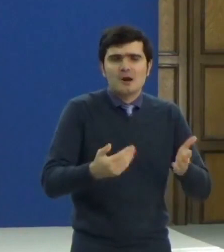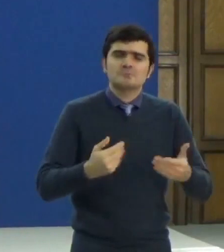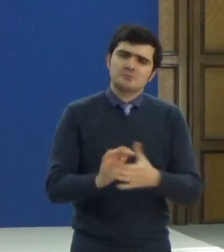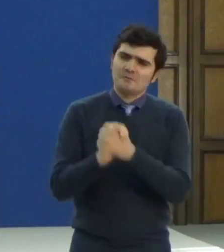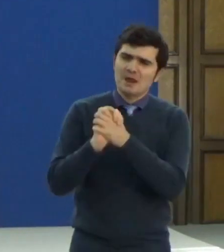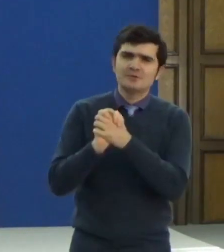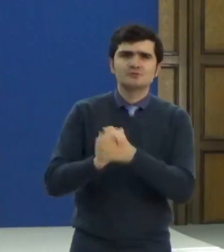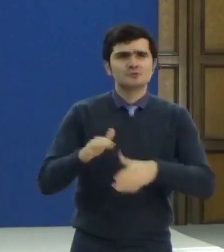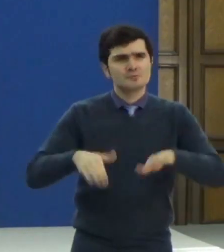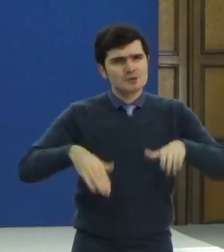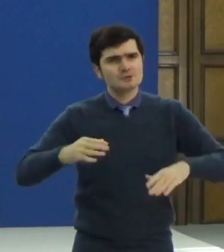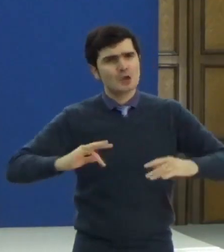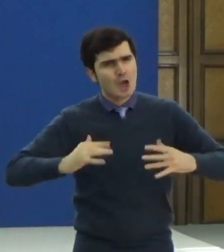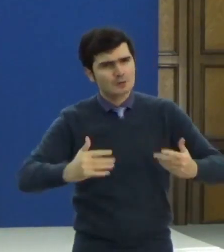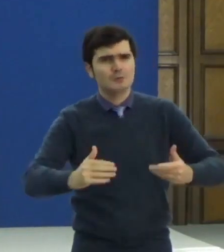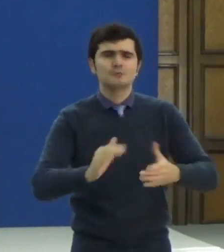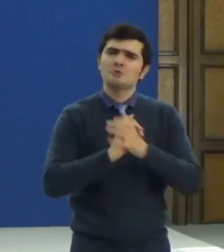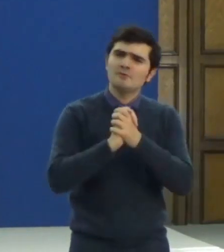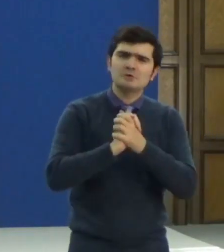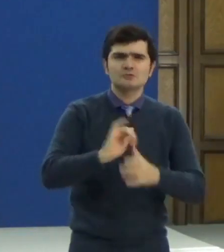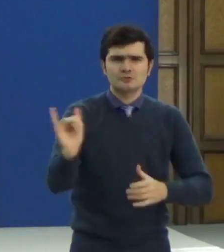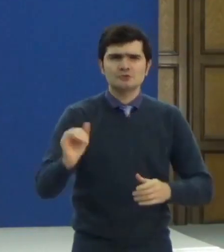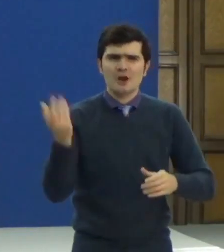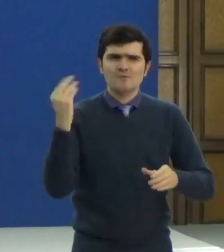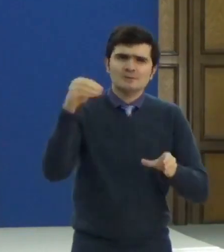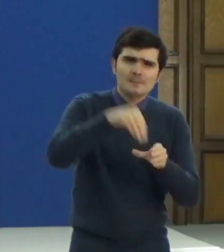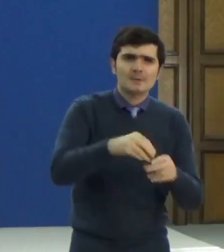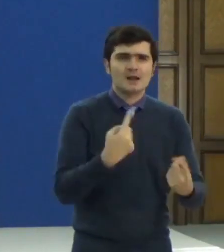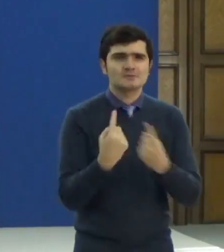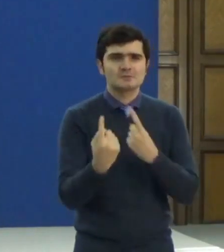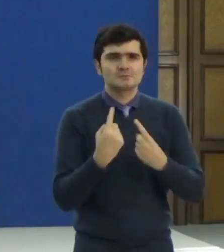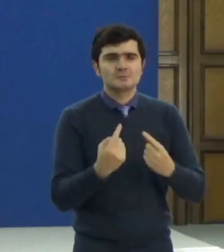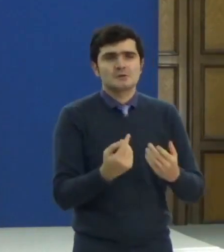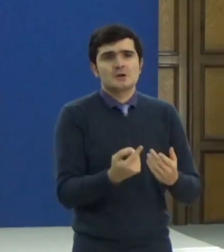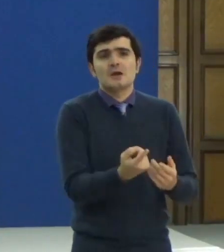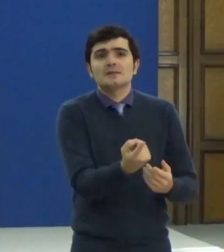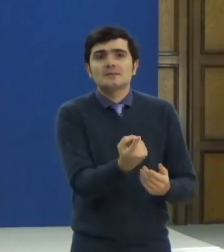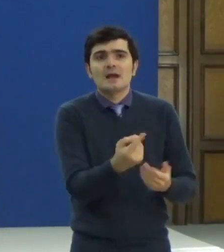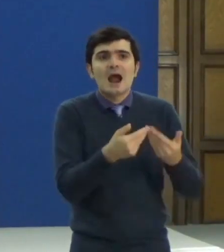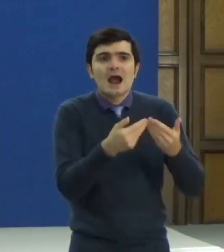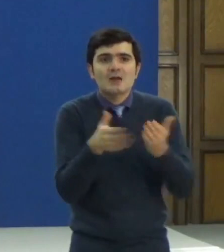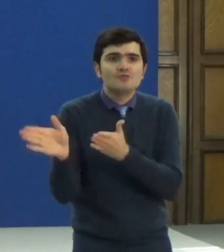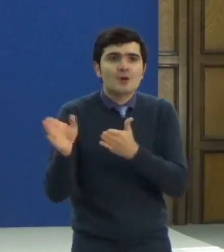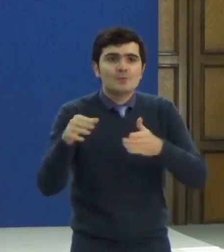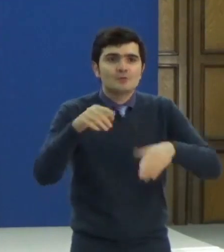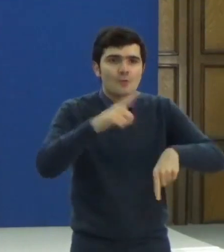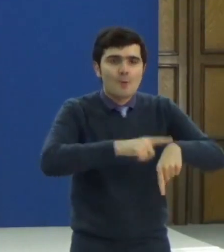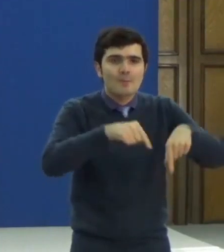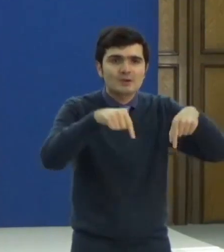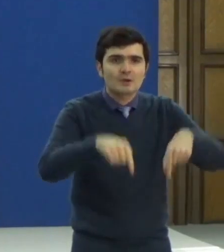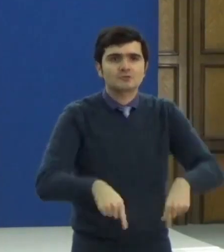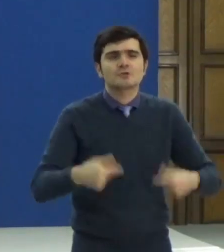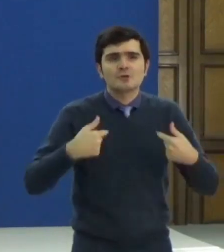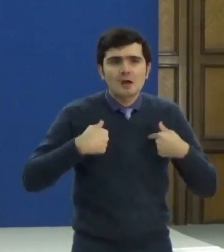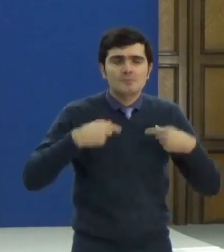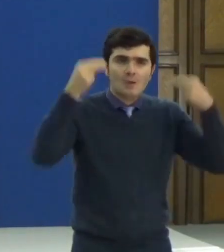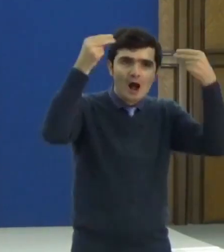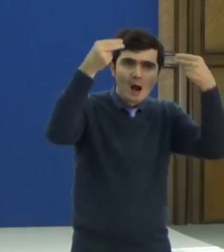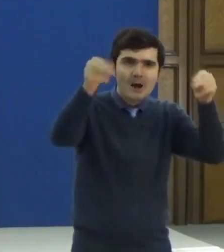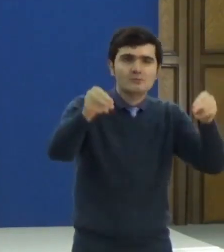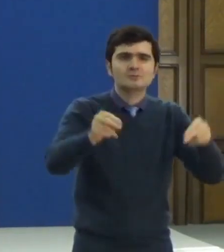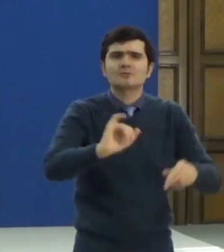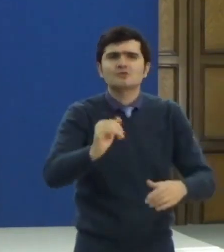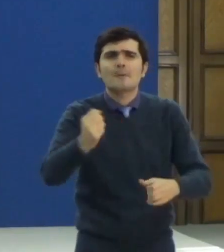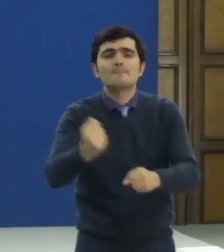și Ministerul Agriculturii și pe cei implicați în aceste discuții, din acest moment anunț producătorii